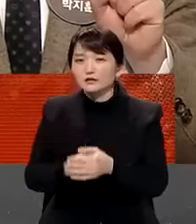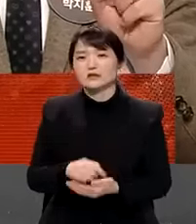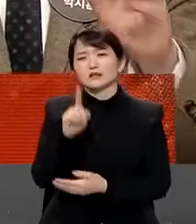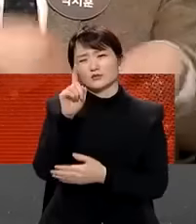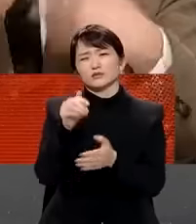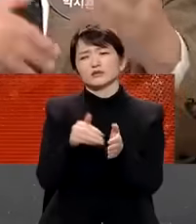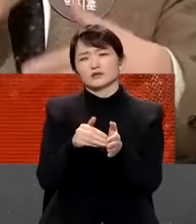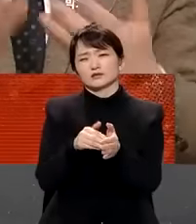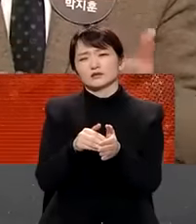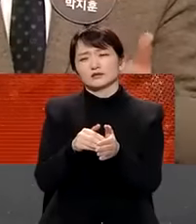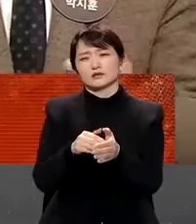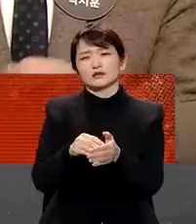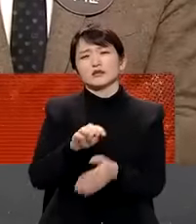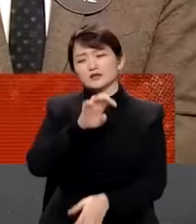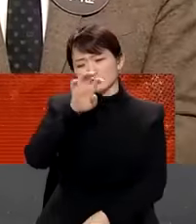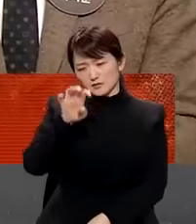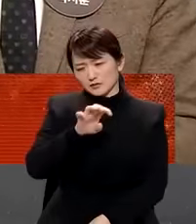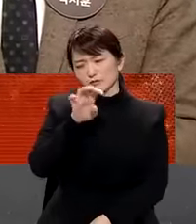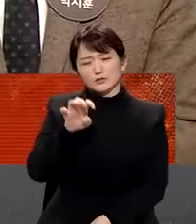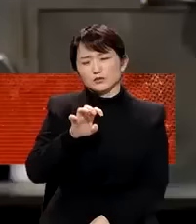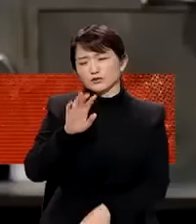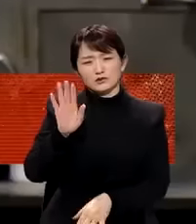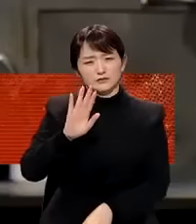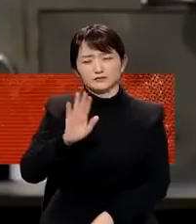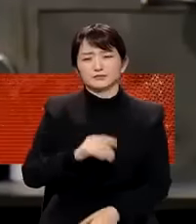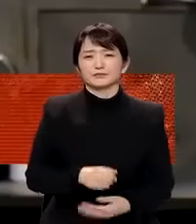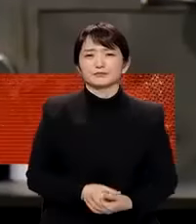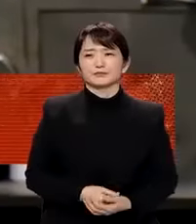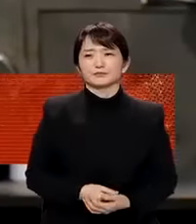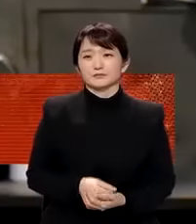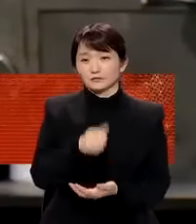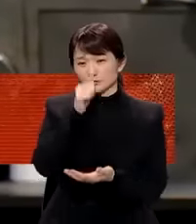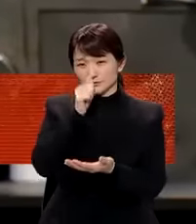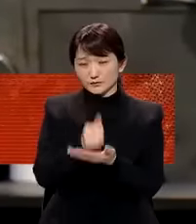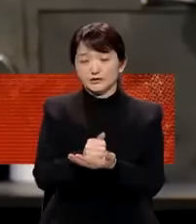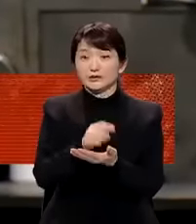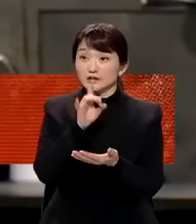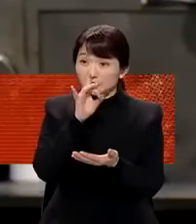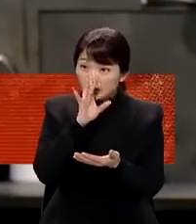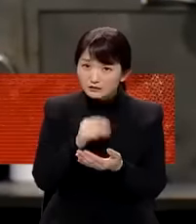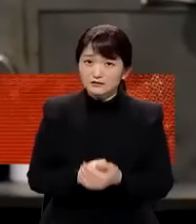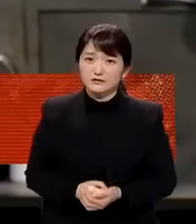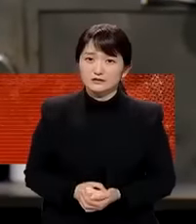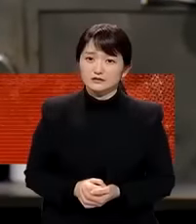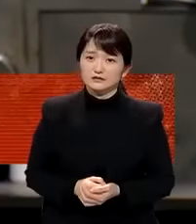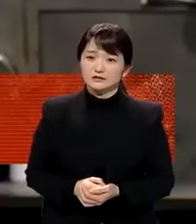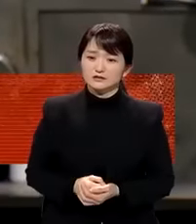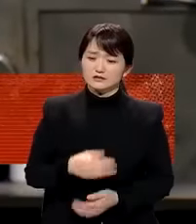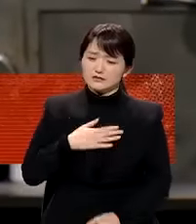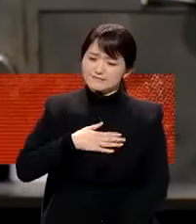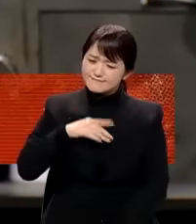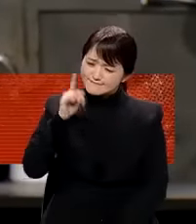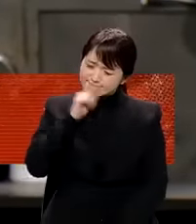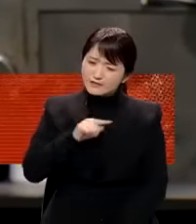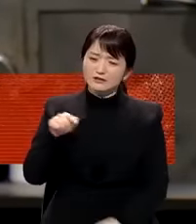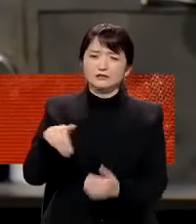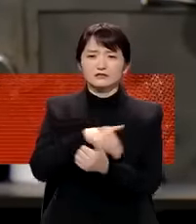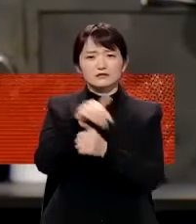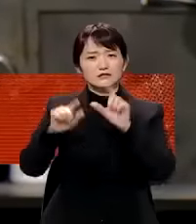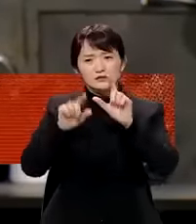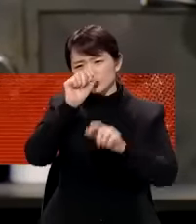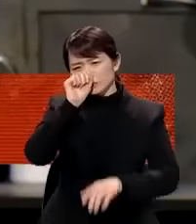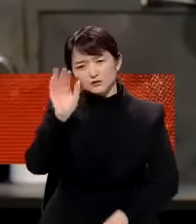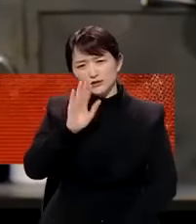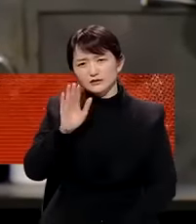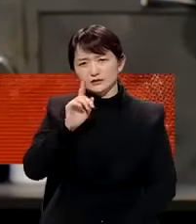한 거예요 반복적으로 해야 되는데 그러다보니까 는 되지 않는 그렇지 매우 불쾌하고 매우 안 좋은 상황 그래서 지금